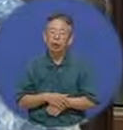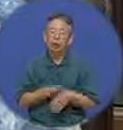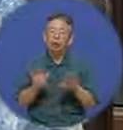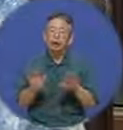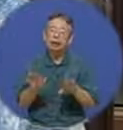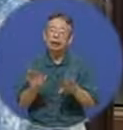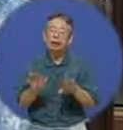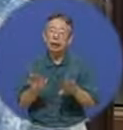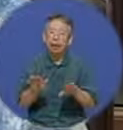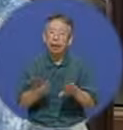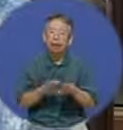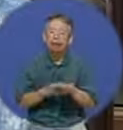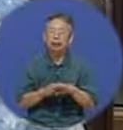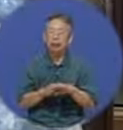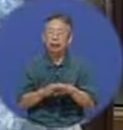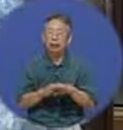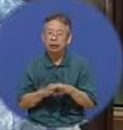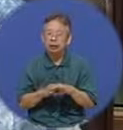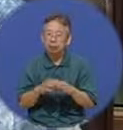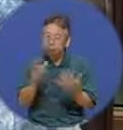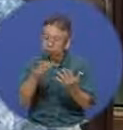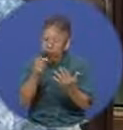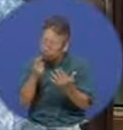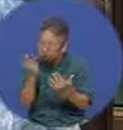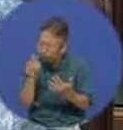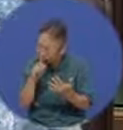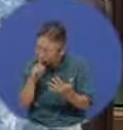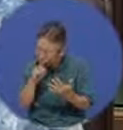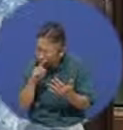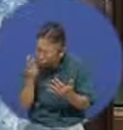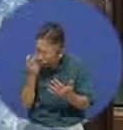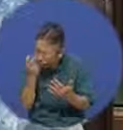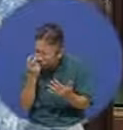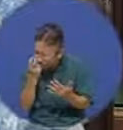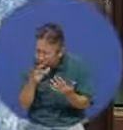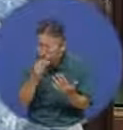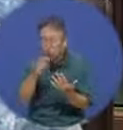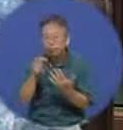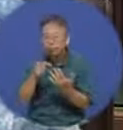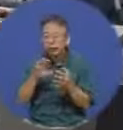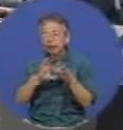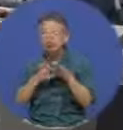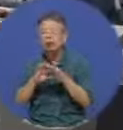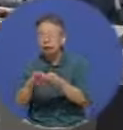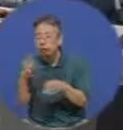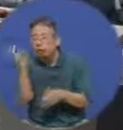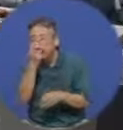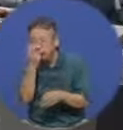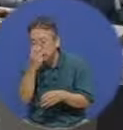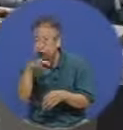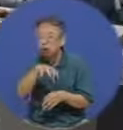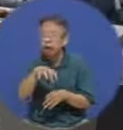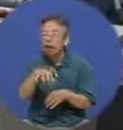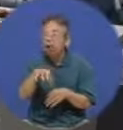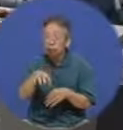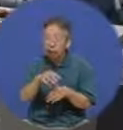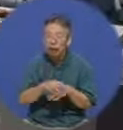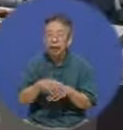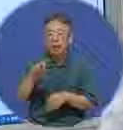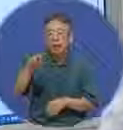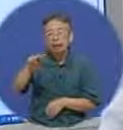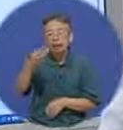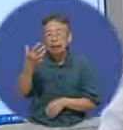在こう抽出したそれで継続的に監視しているサイトが280ぐらいあるんです